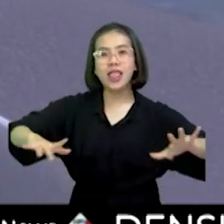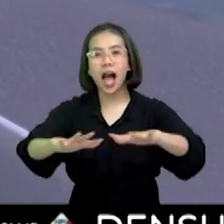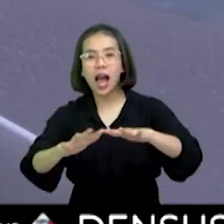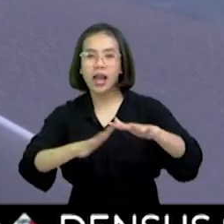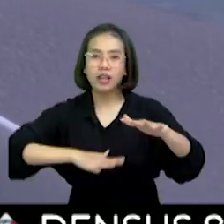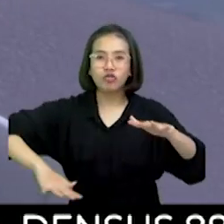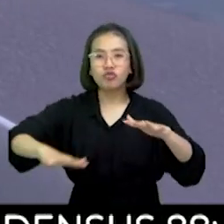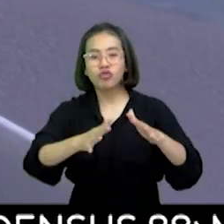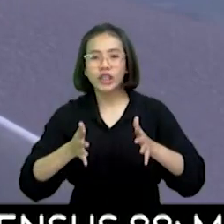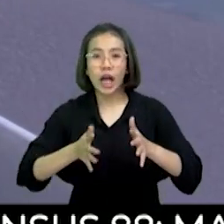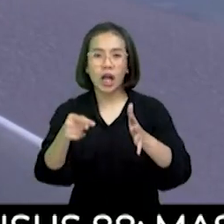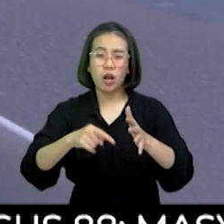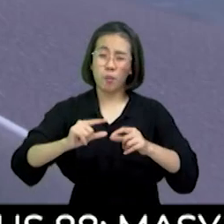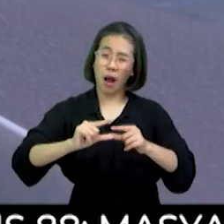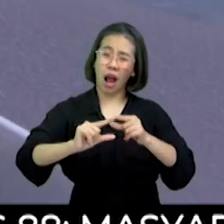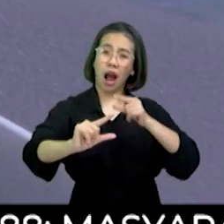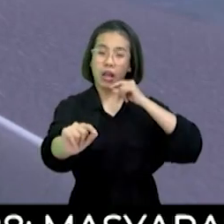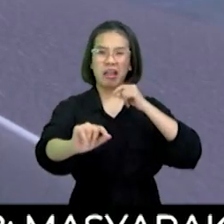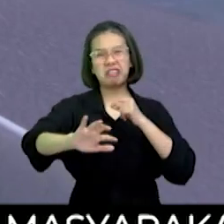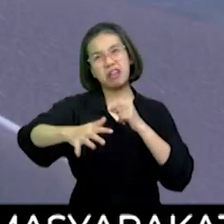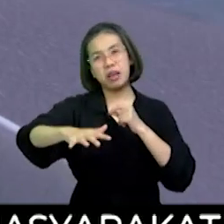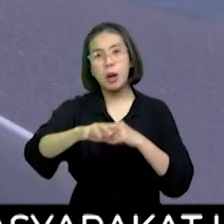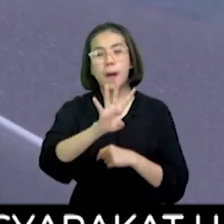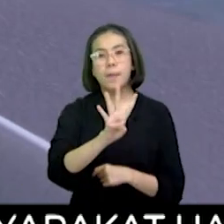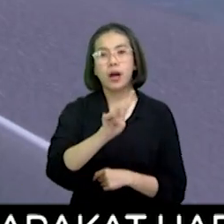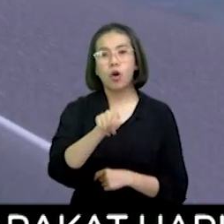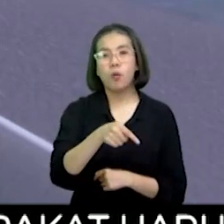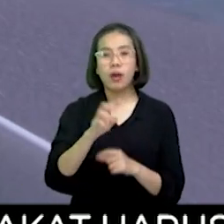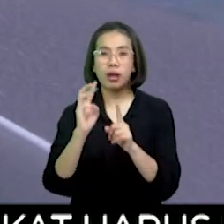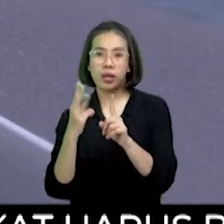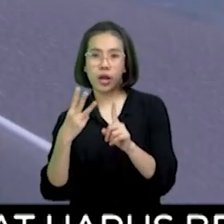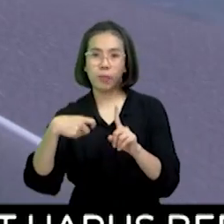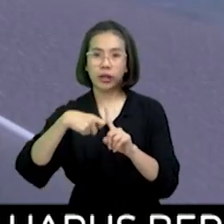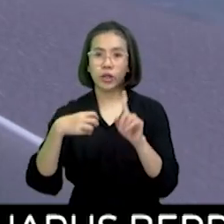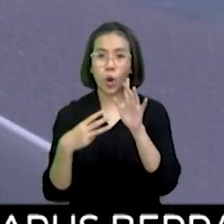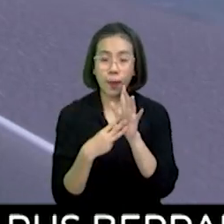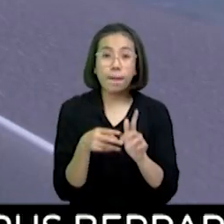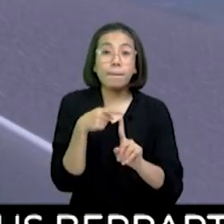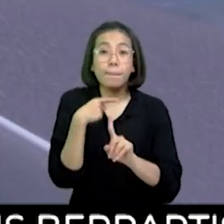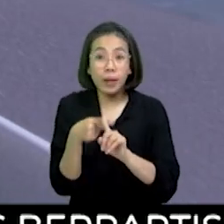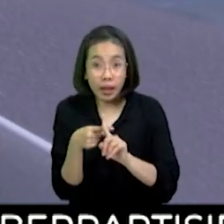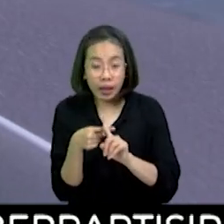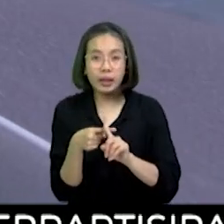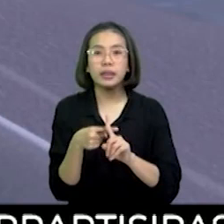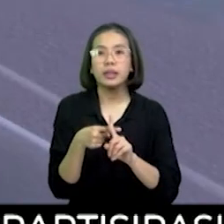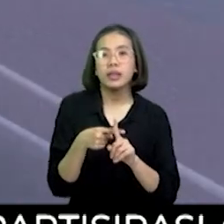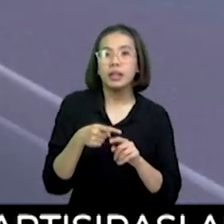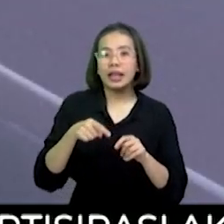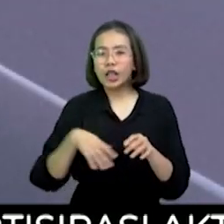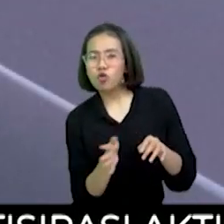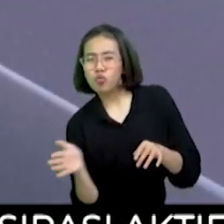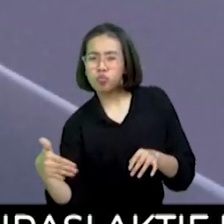ini memiliki total panjang lintasan 4,13 km serta sebanyak 17